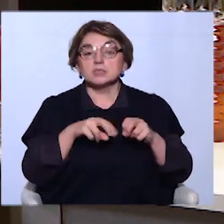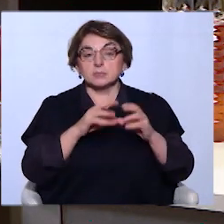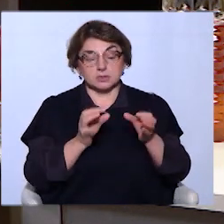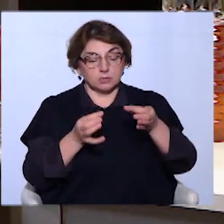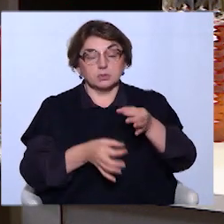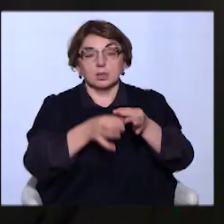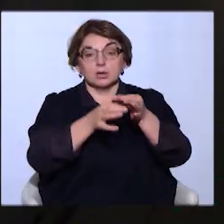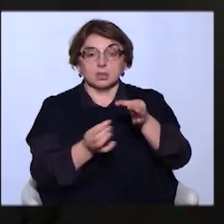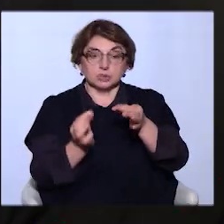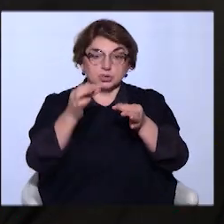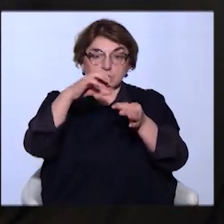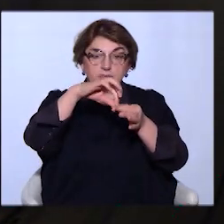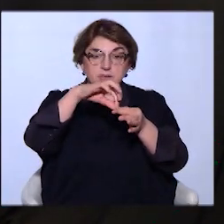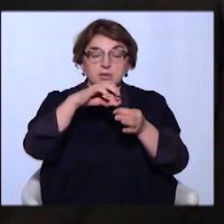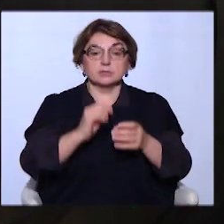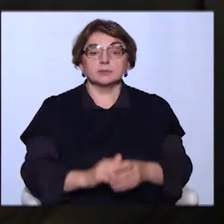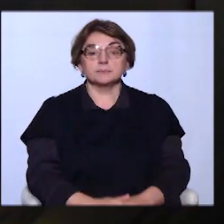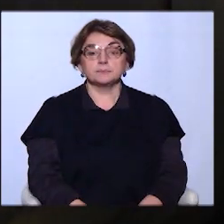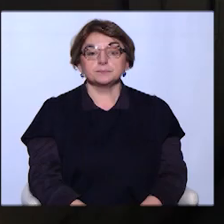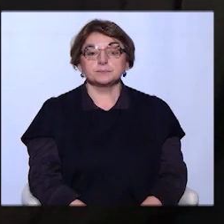მოვათავსებთ სინჯარაში